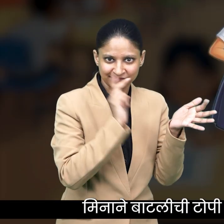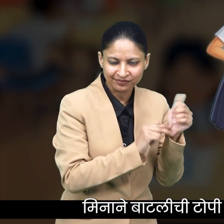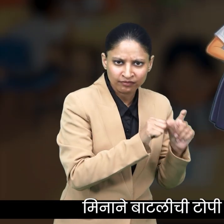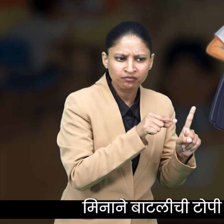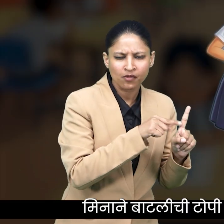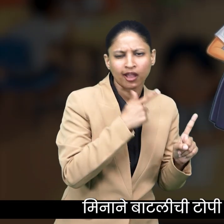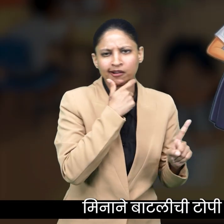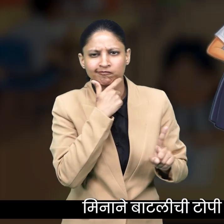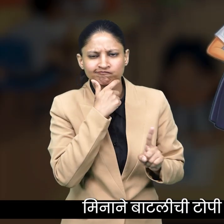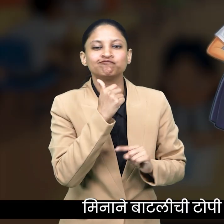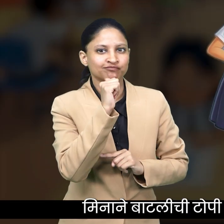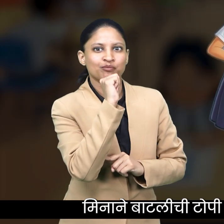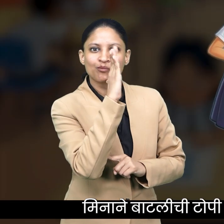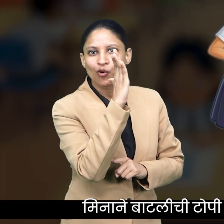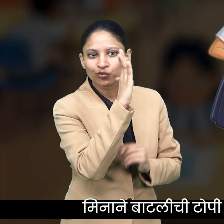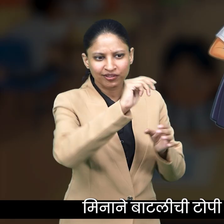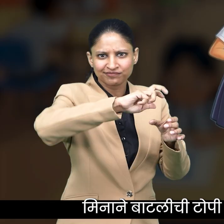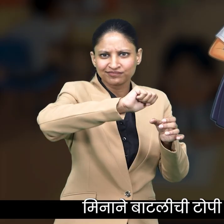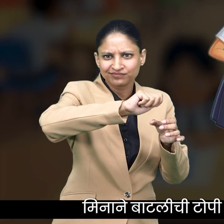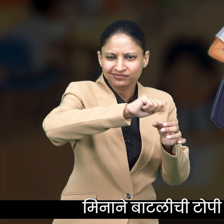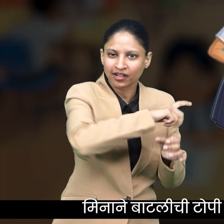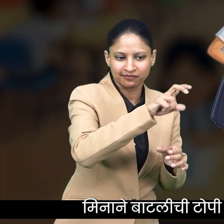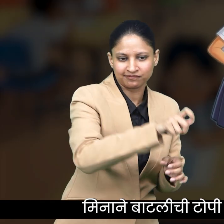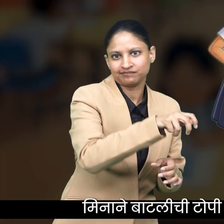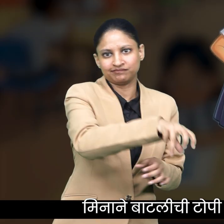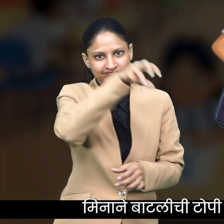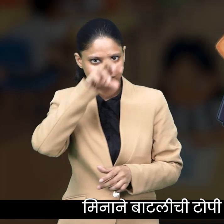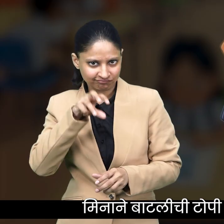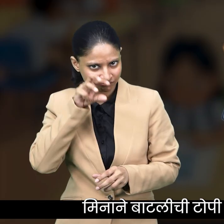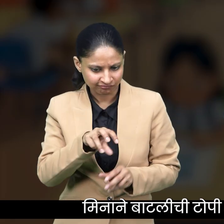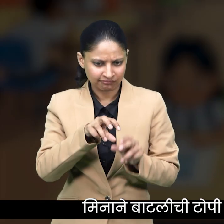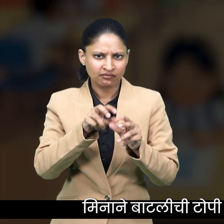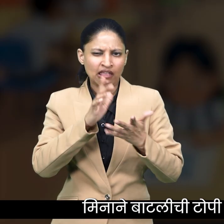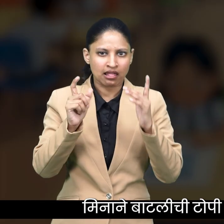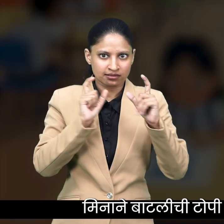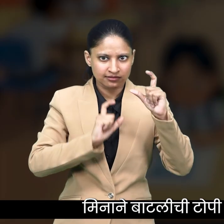मीनाने बाटलीची टोपी उचलली. ती तिच्या कागदावर हळुवारपणे ठेवली